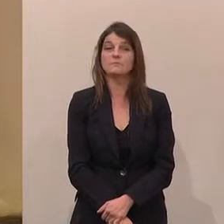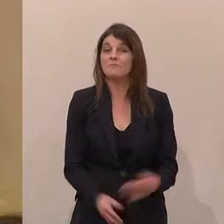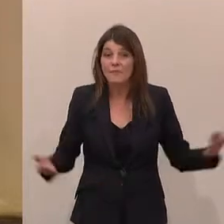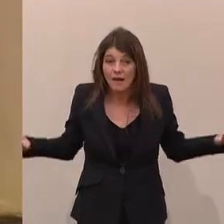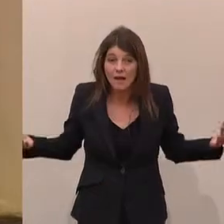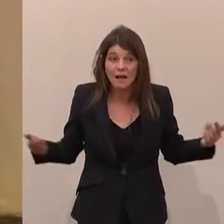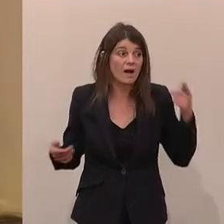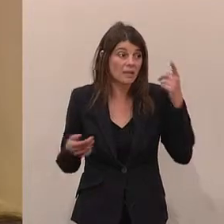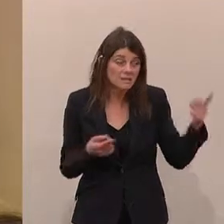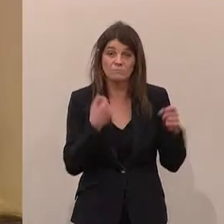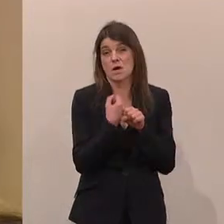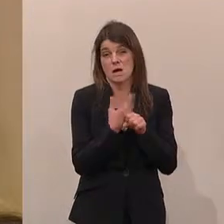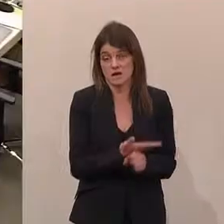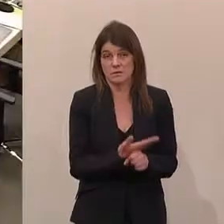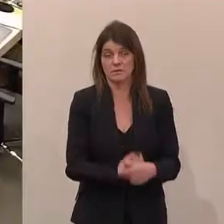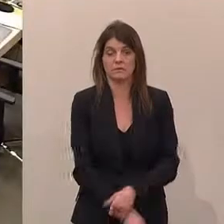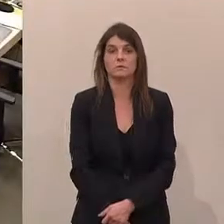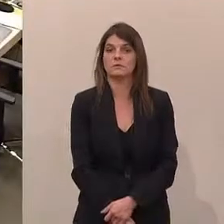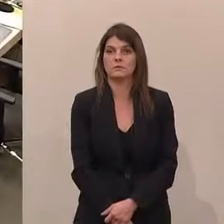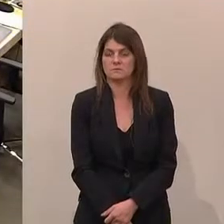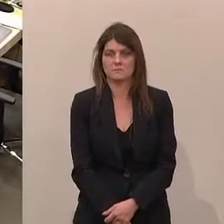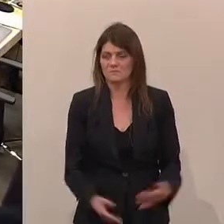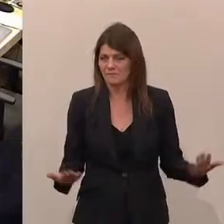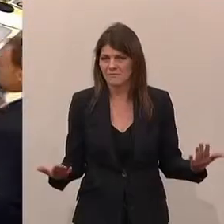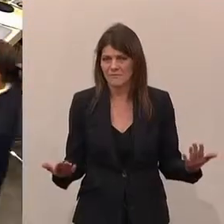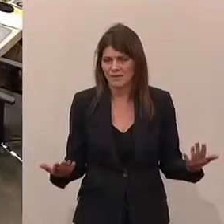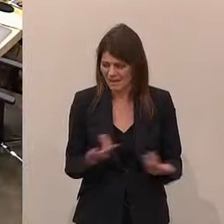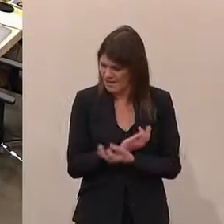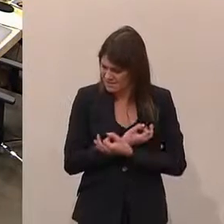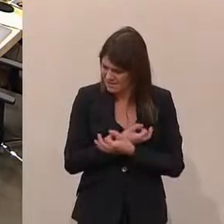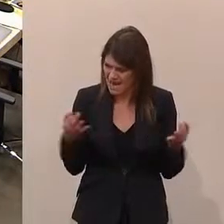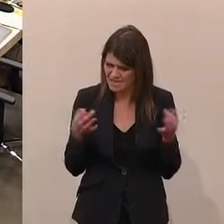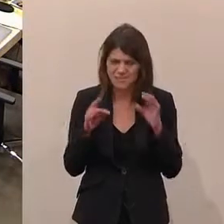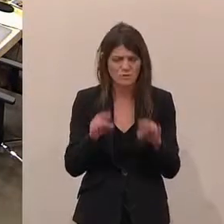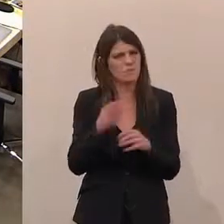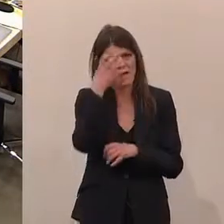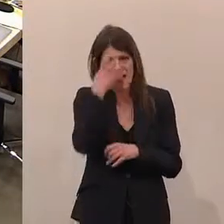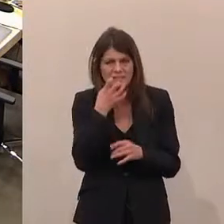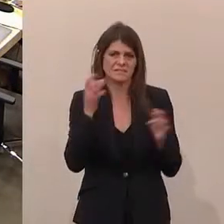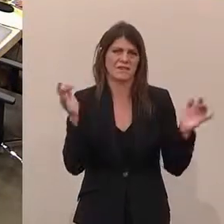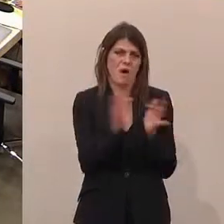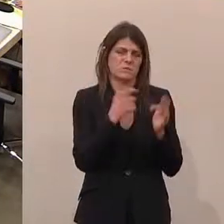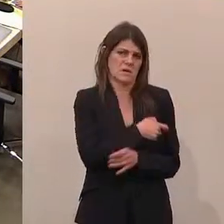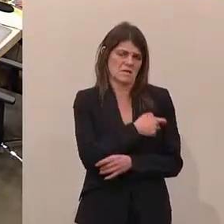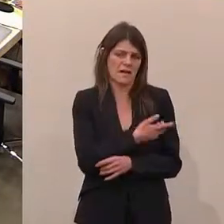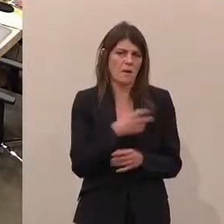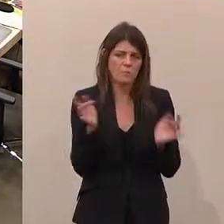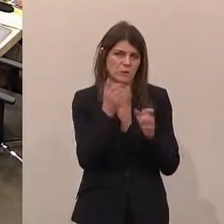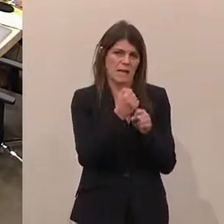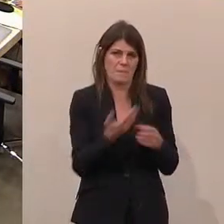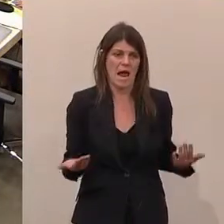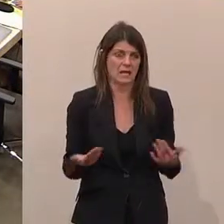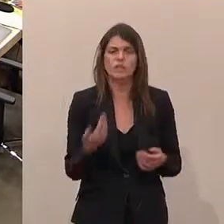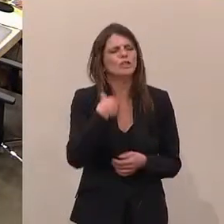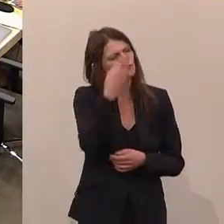Das, was Sie hier tun, hat überhaupt nichts mit einer seriösen Oppositionsarbeit zu tun. Bei allem